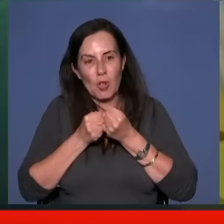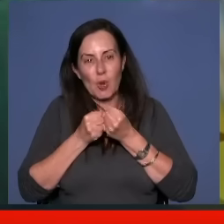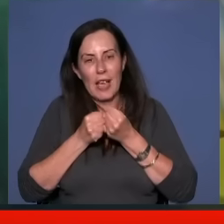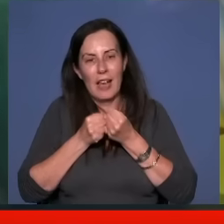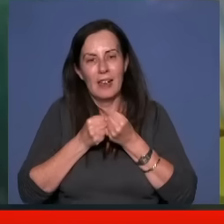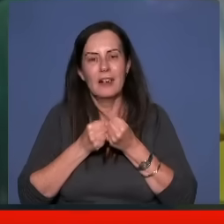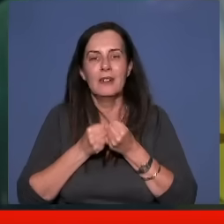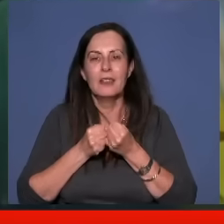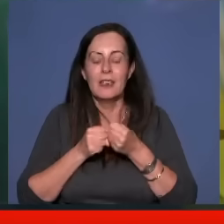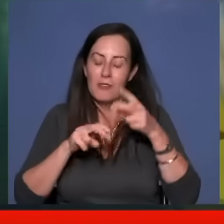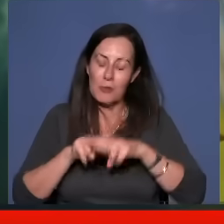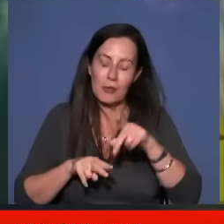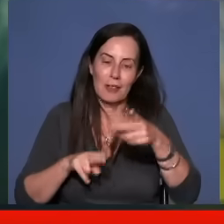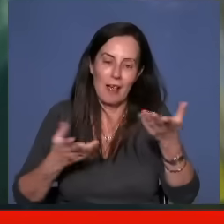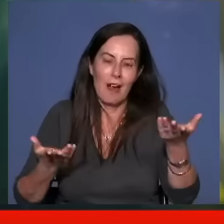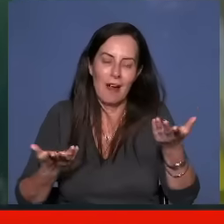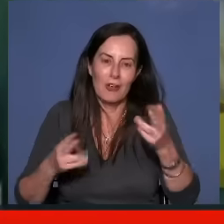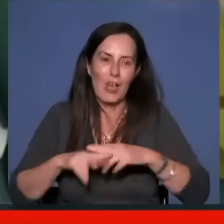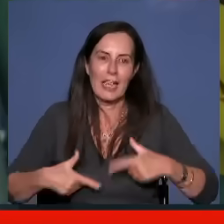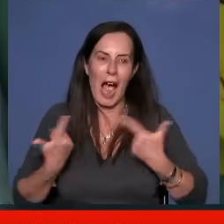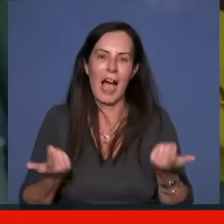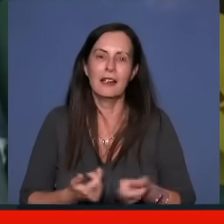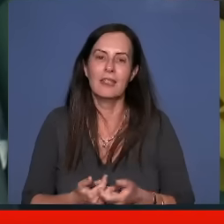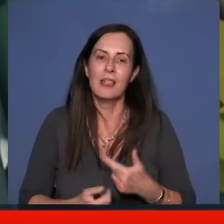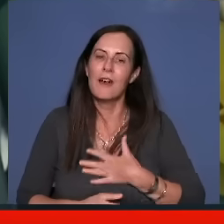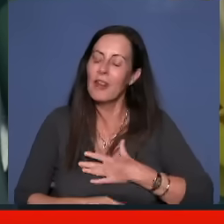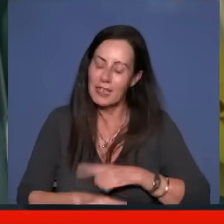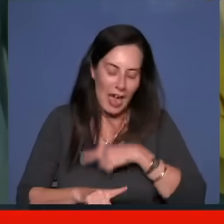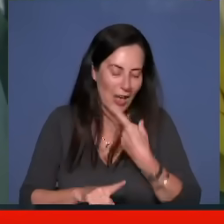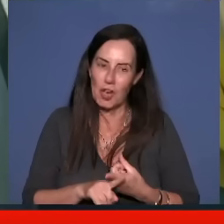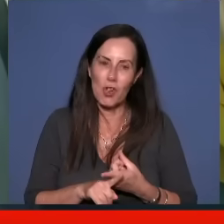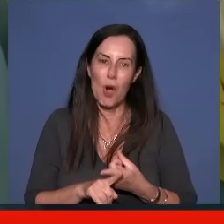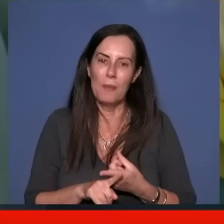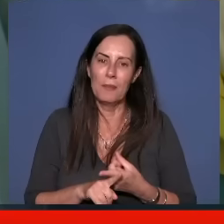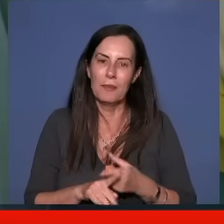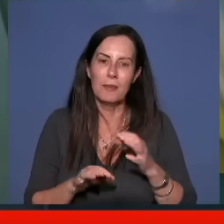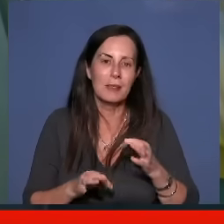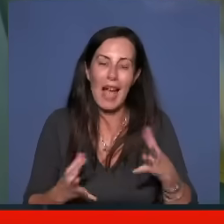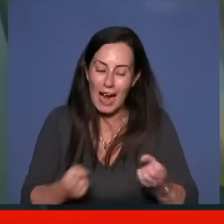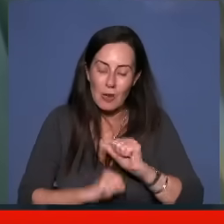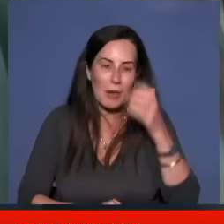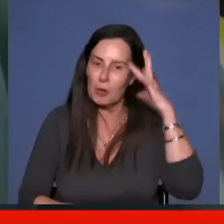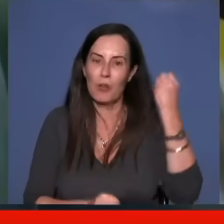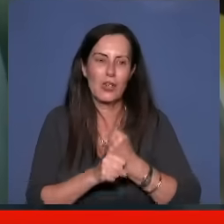משם ושבסוף אתה חי. ואני אישית עד היום כאילו, זה היה באמת החילוץ הכי מטורף שהיה לי